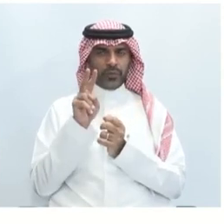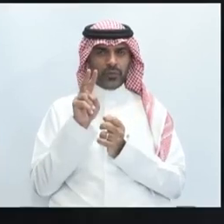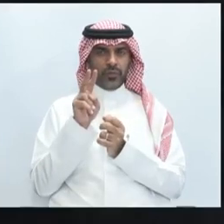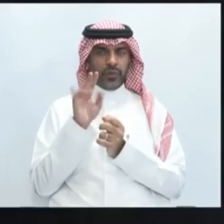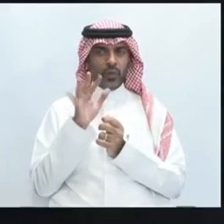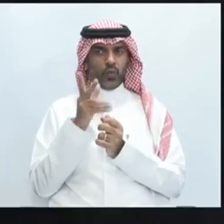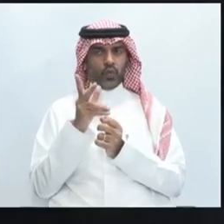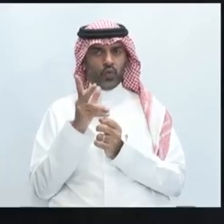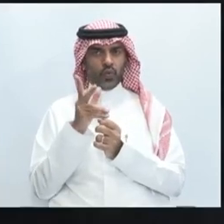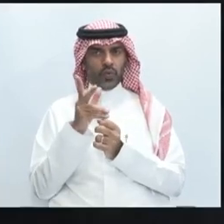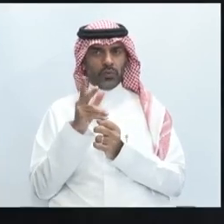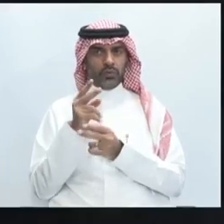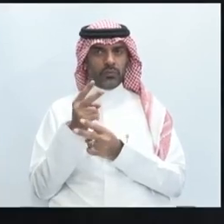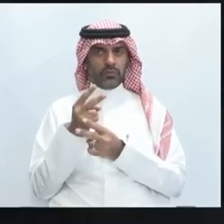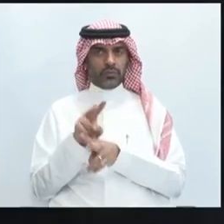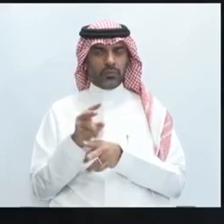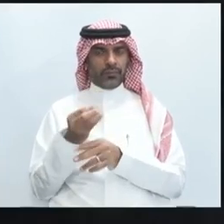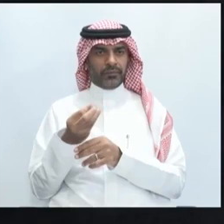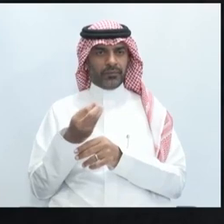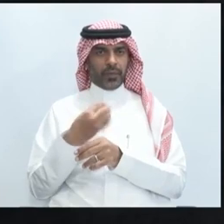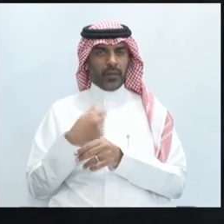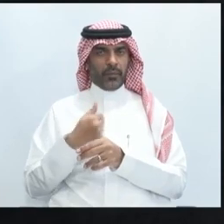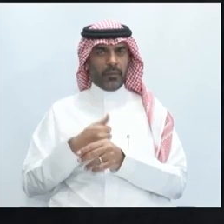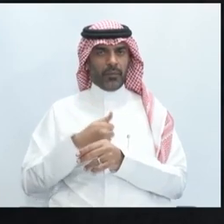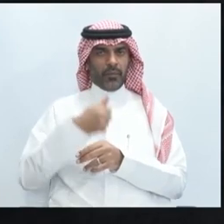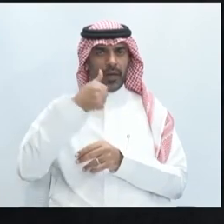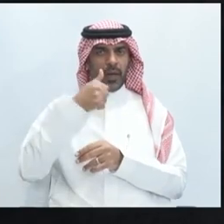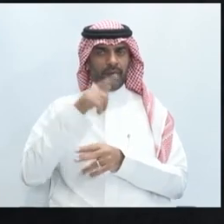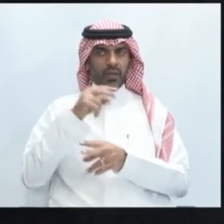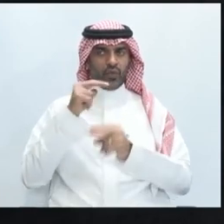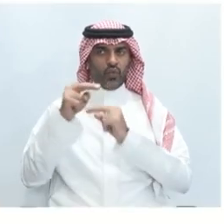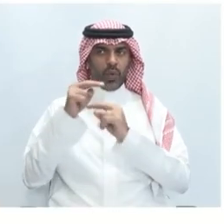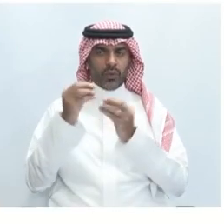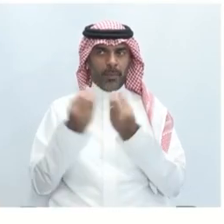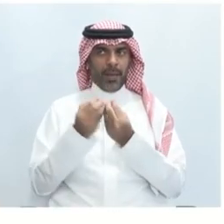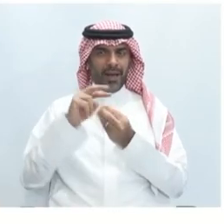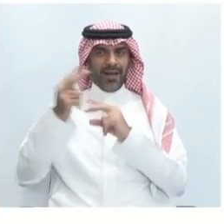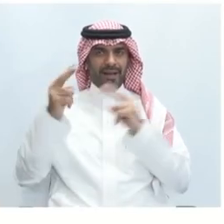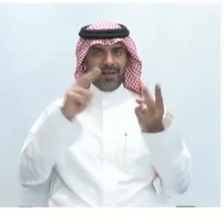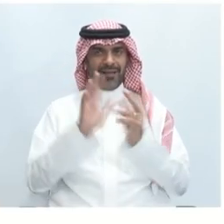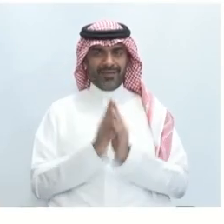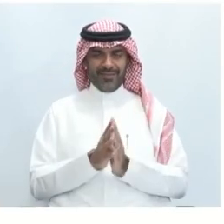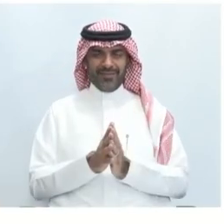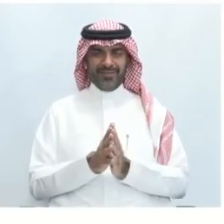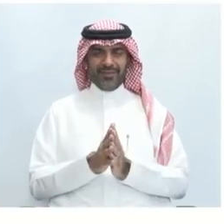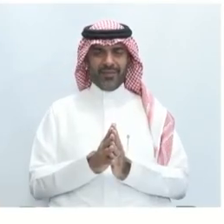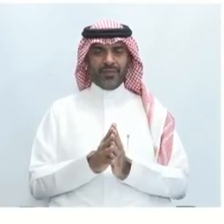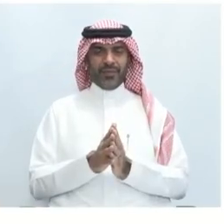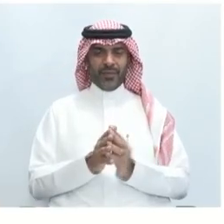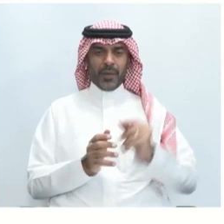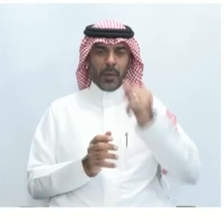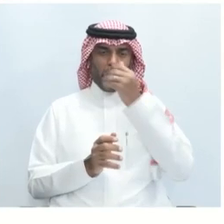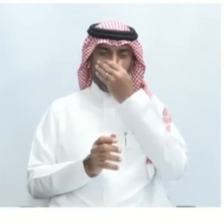المواقع التي تسمح لنا او تعطينا الامكانيه في التواصل مع الاخرين وراينا كيف نقوم